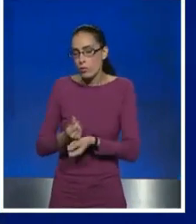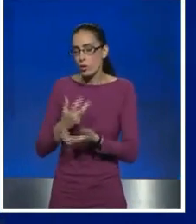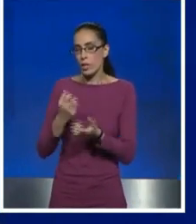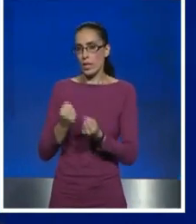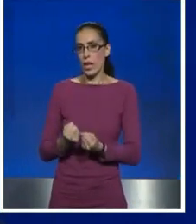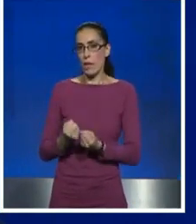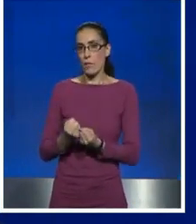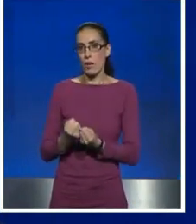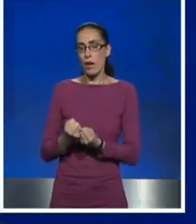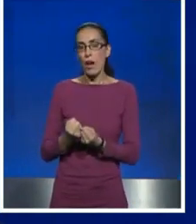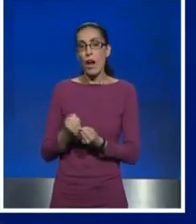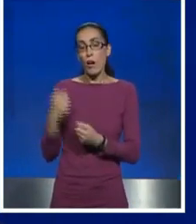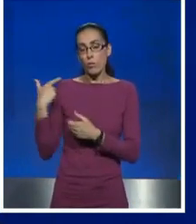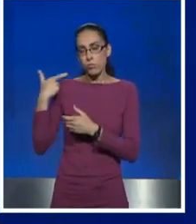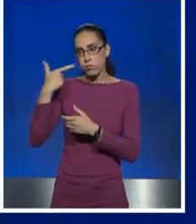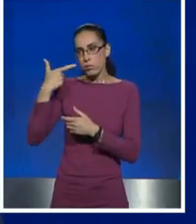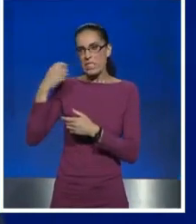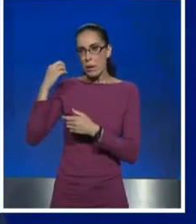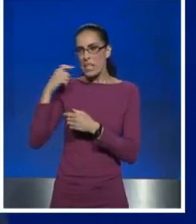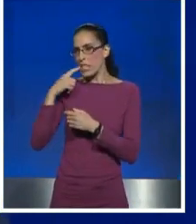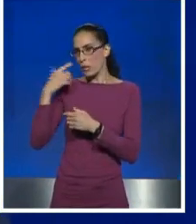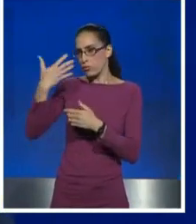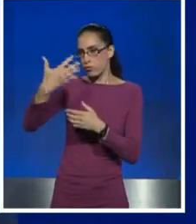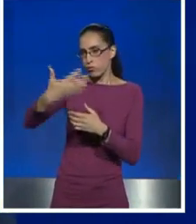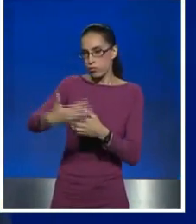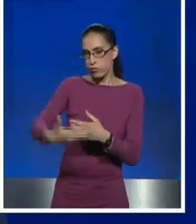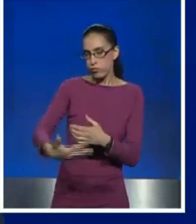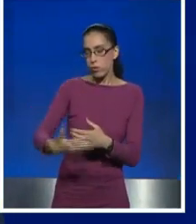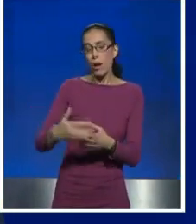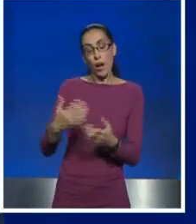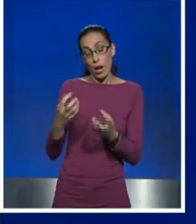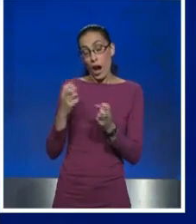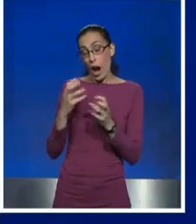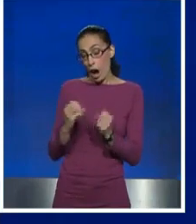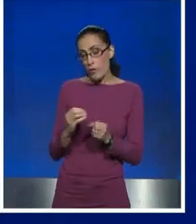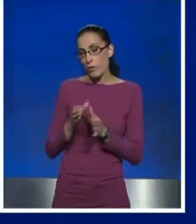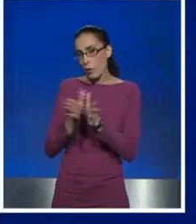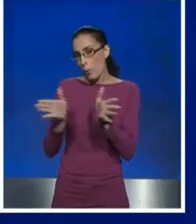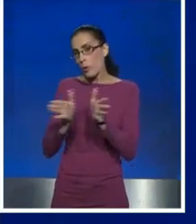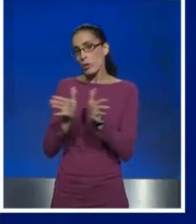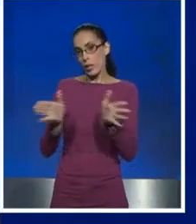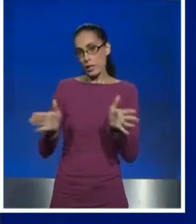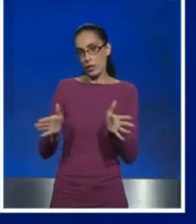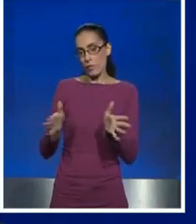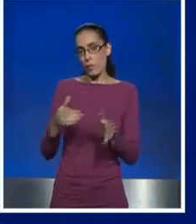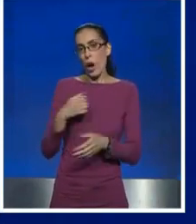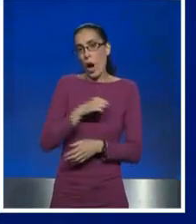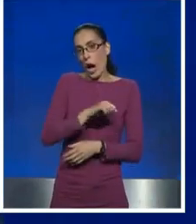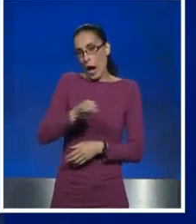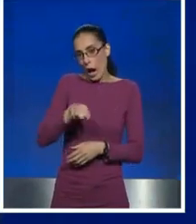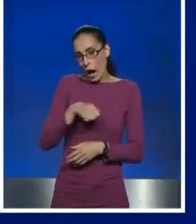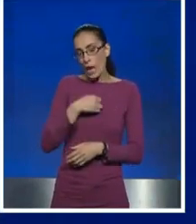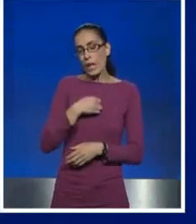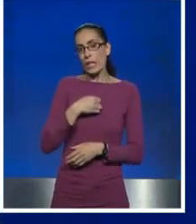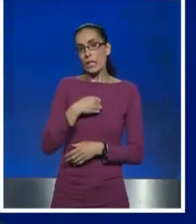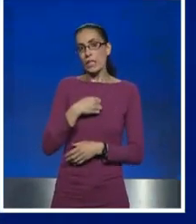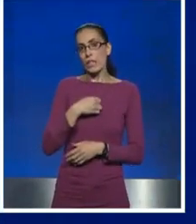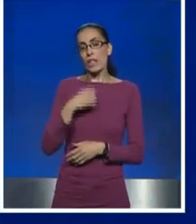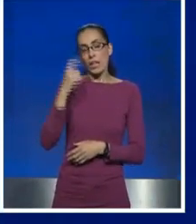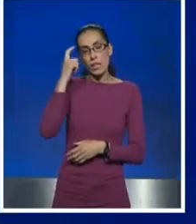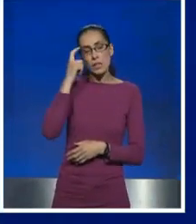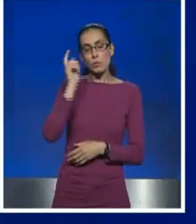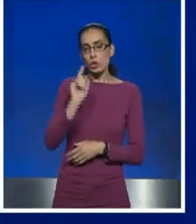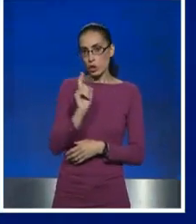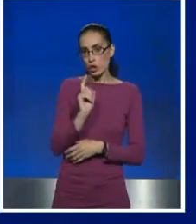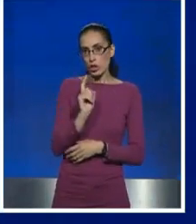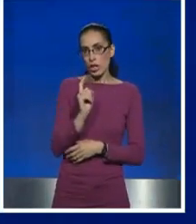l-aħħar 60-70 sena. U mela allura jiena fl-opinjoni tiegħi għandna bżonn ethos,